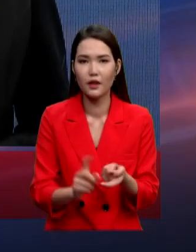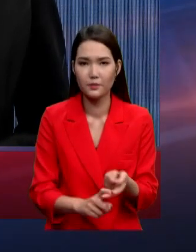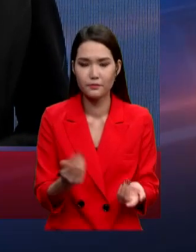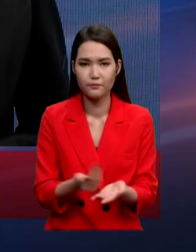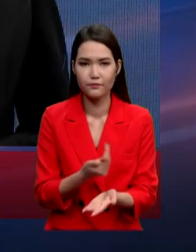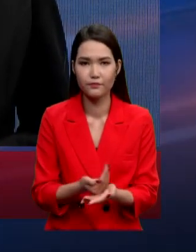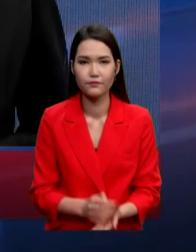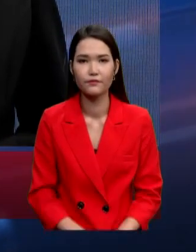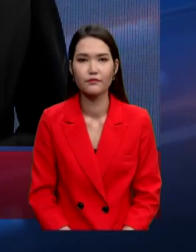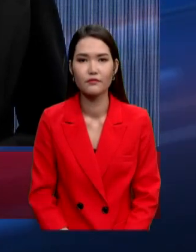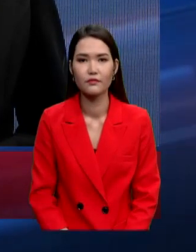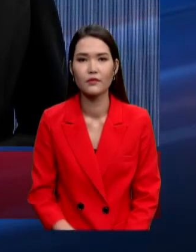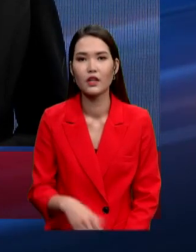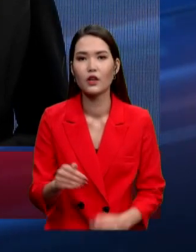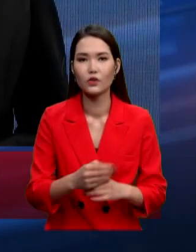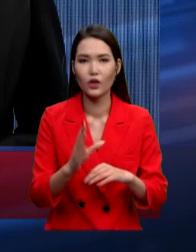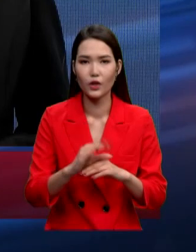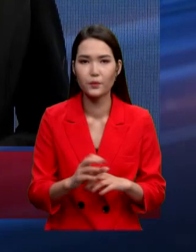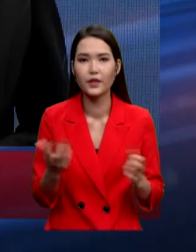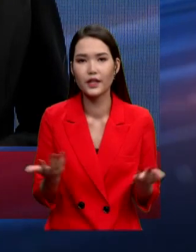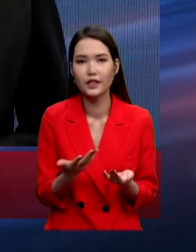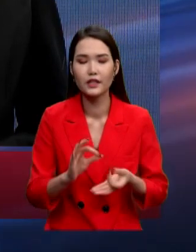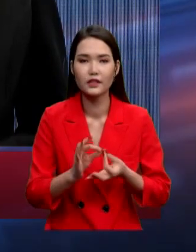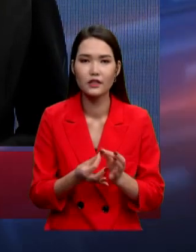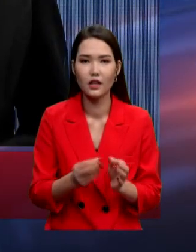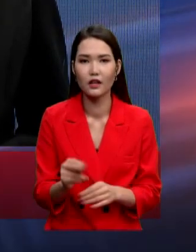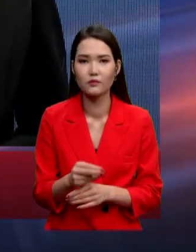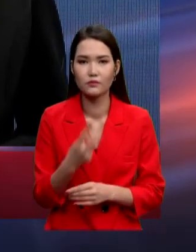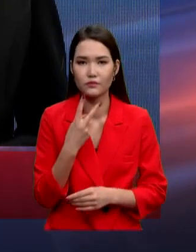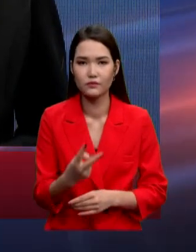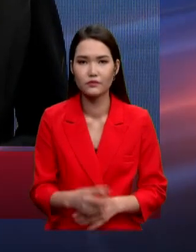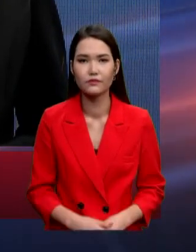прямой связи. Сауле, добрый вечер. Есть какие-то корректировки?